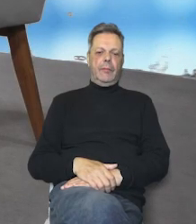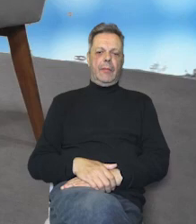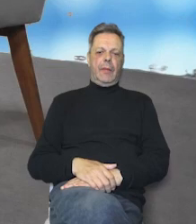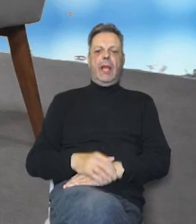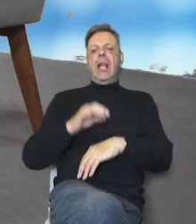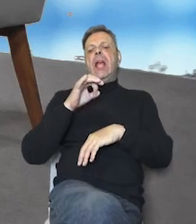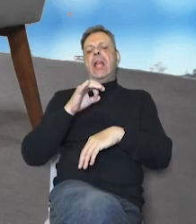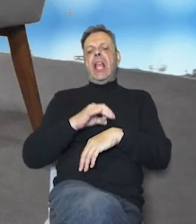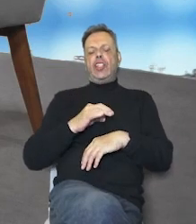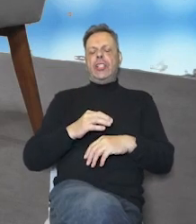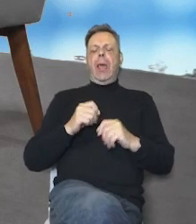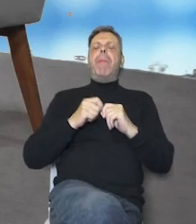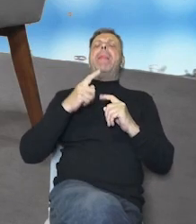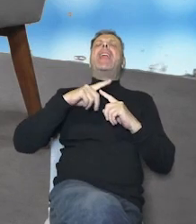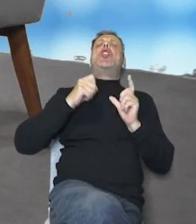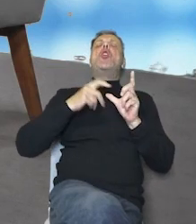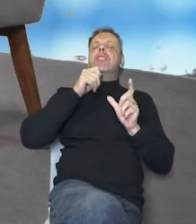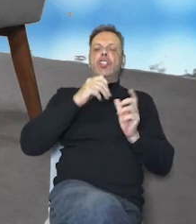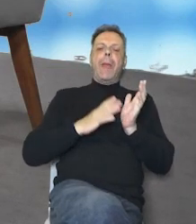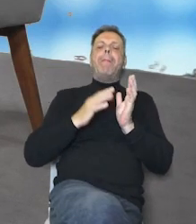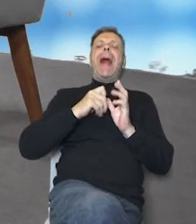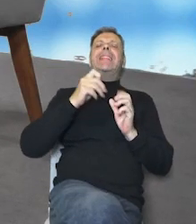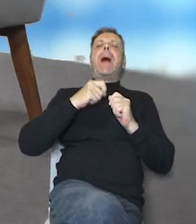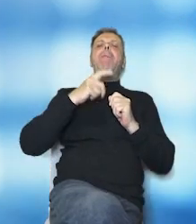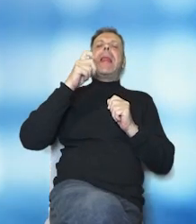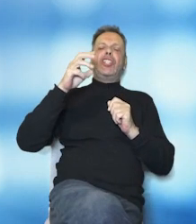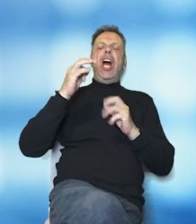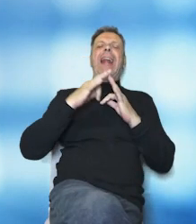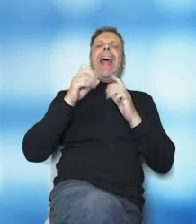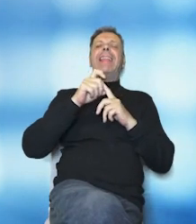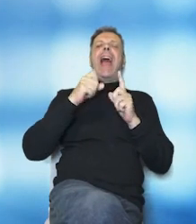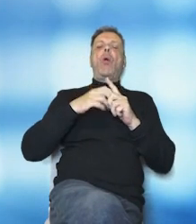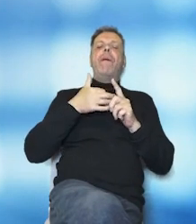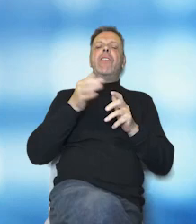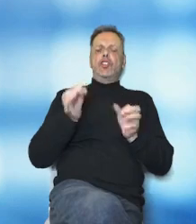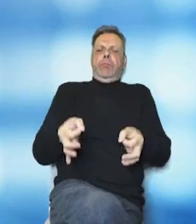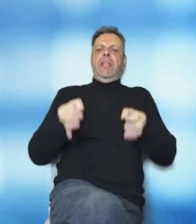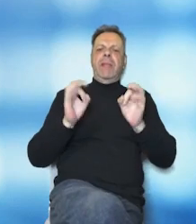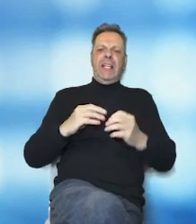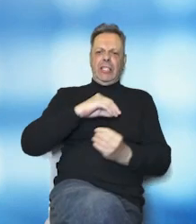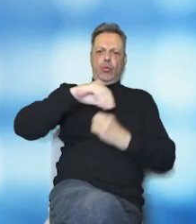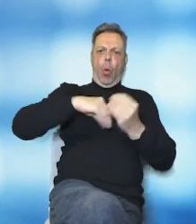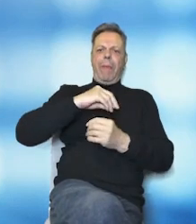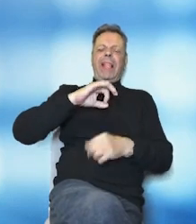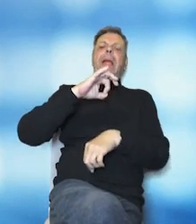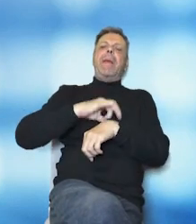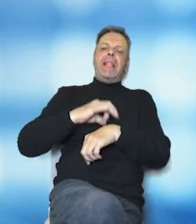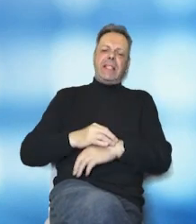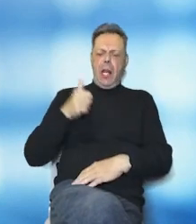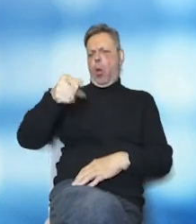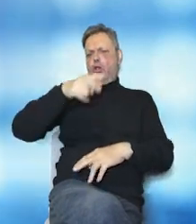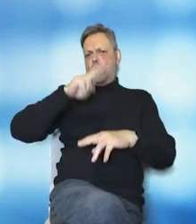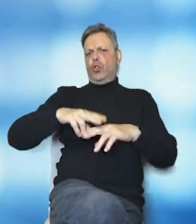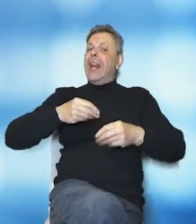Liječnice Nataša Ban Toskić i Marica Bilić Radaković specijalistice su obiteljske medicine. Odlučile su